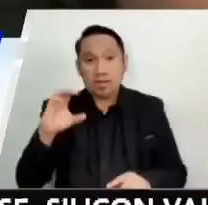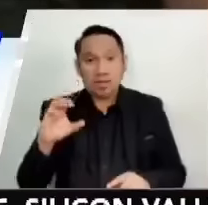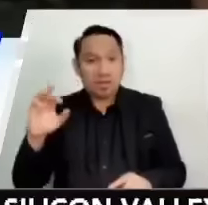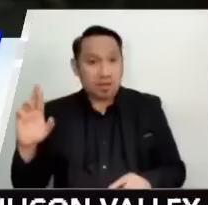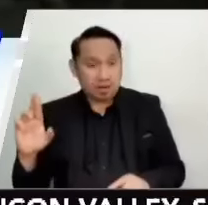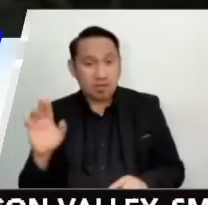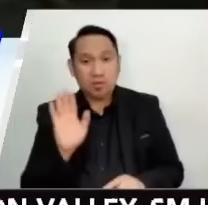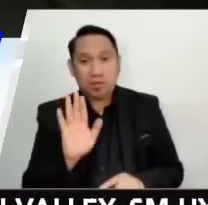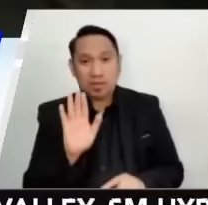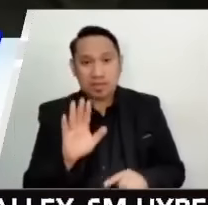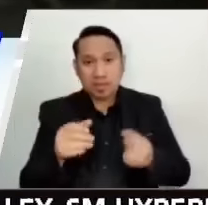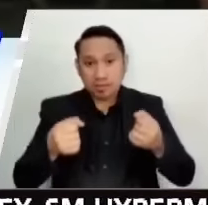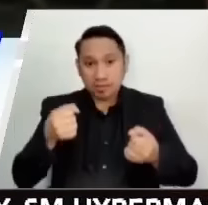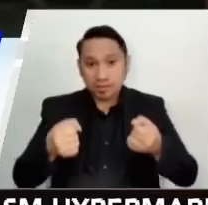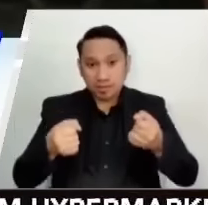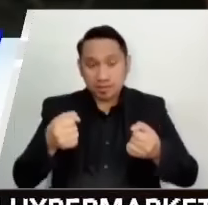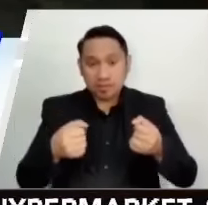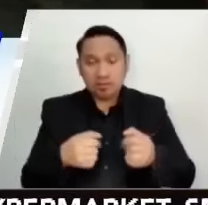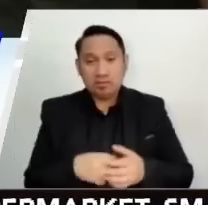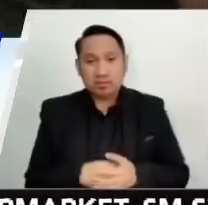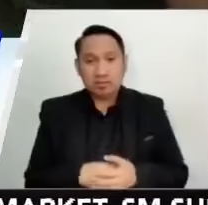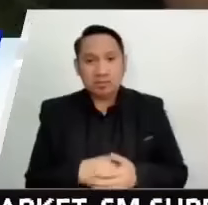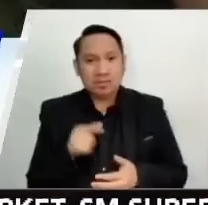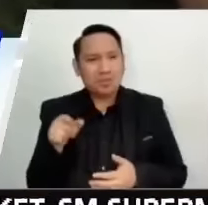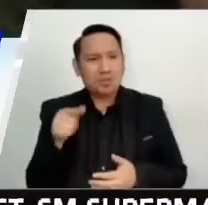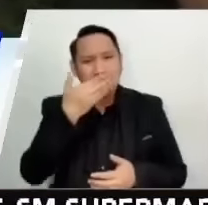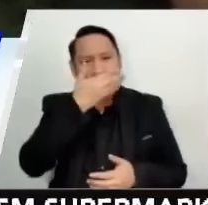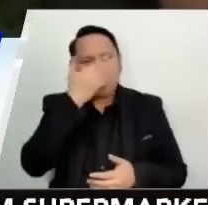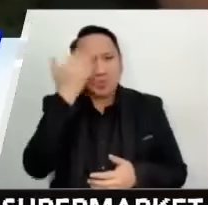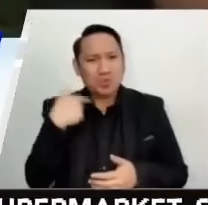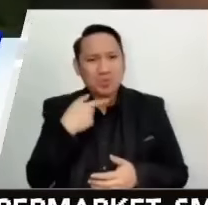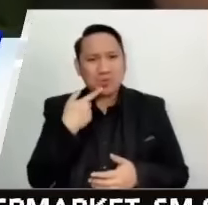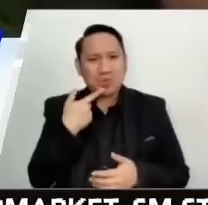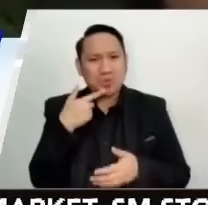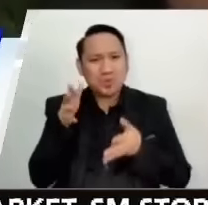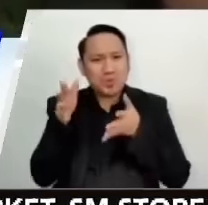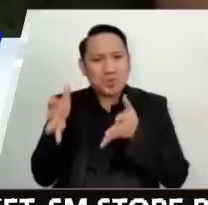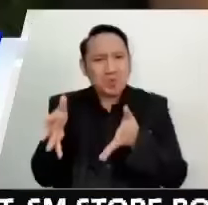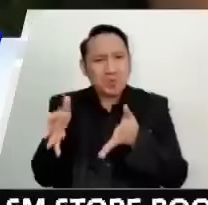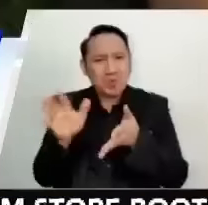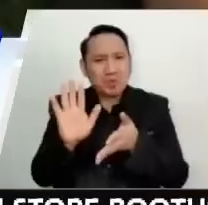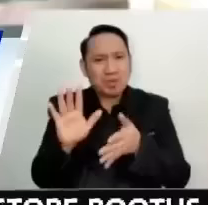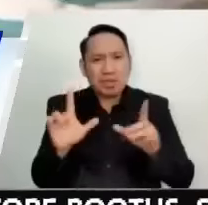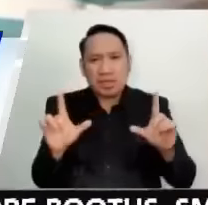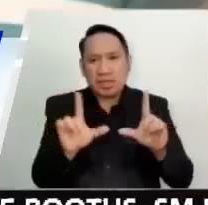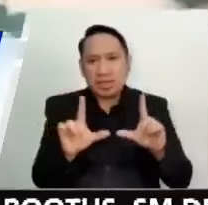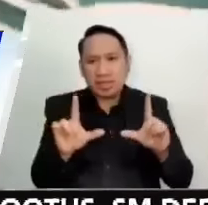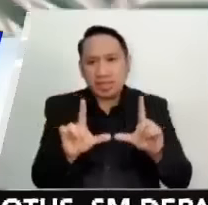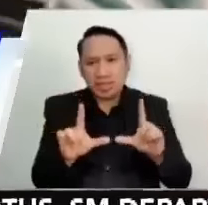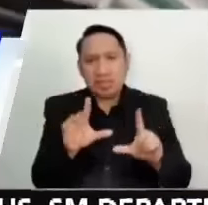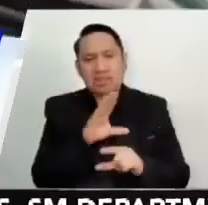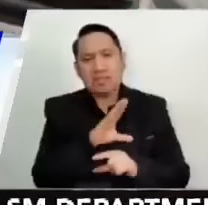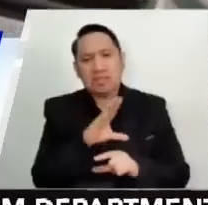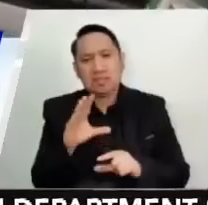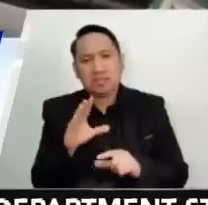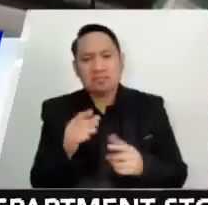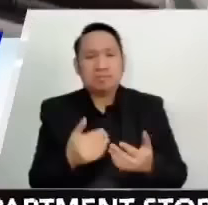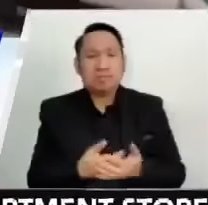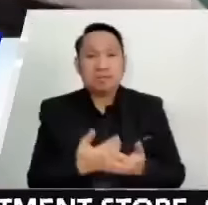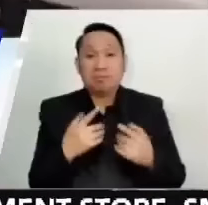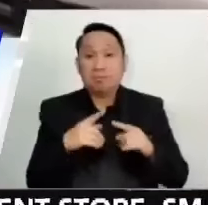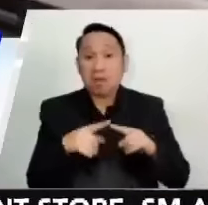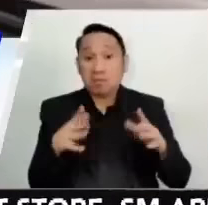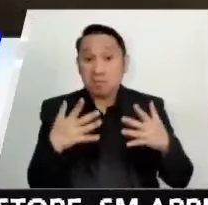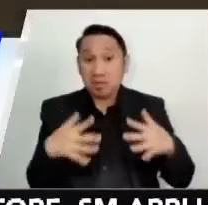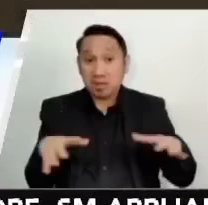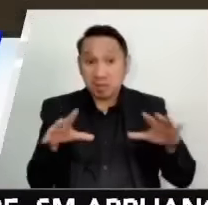Actually, nakalimutan po sa bahay niya yung driver's license niya, yung ORCR niya. Pero matapos ang ginawang search sa